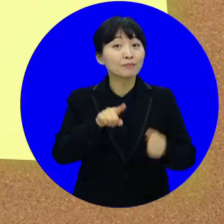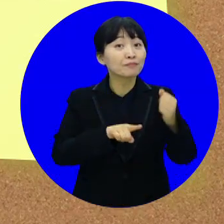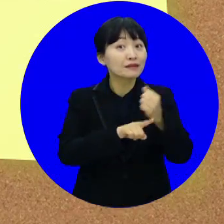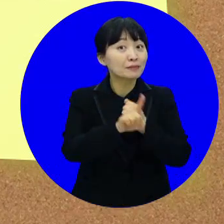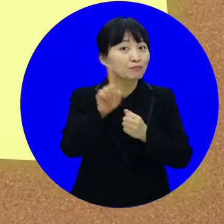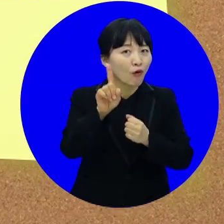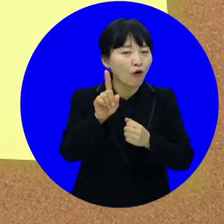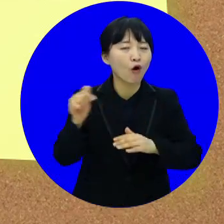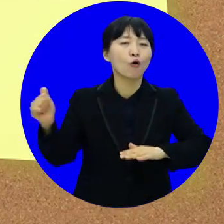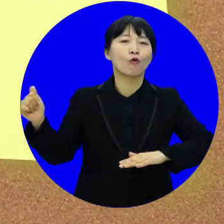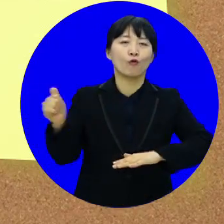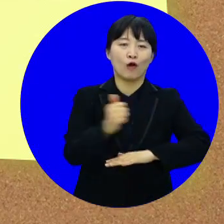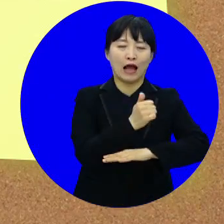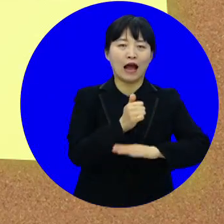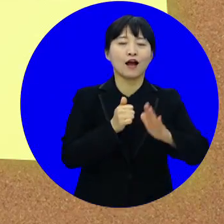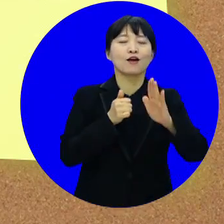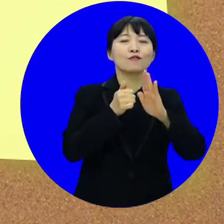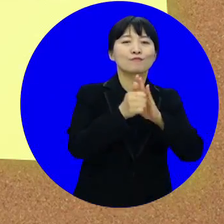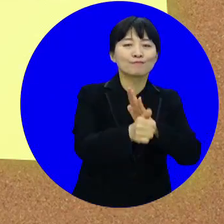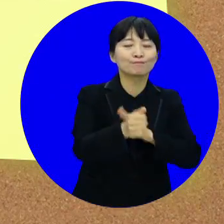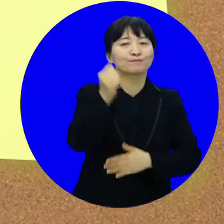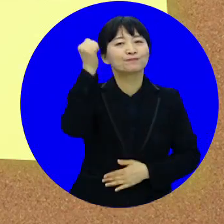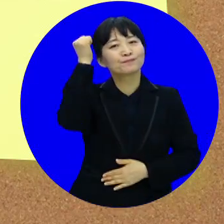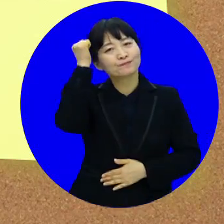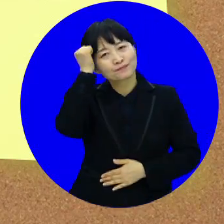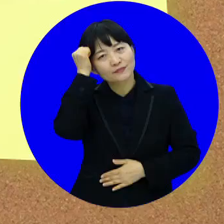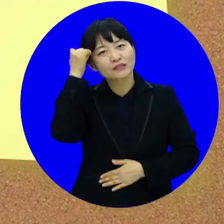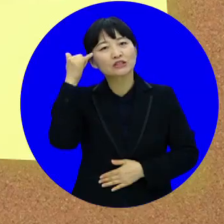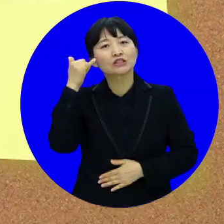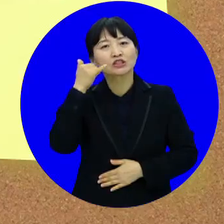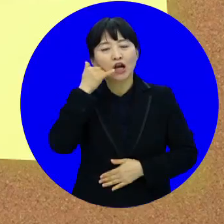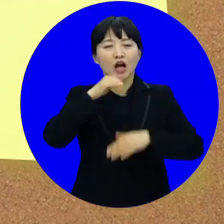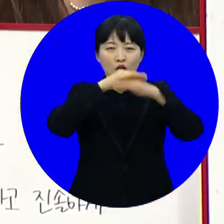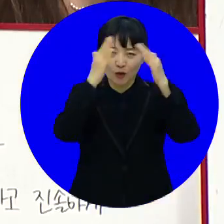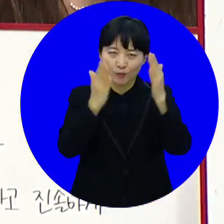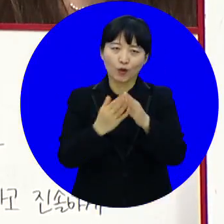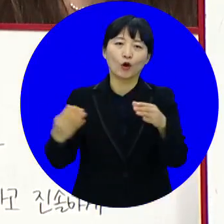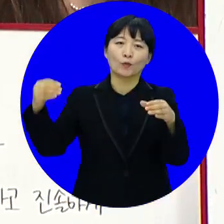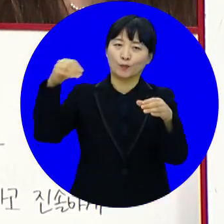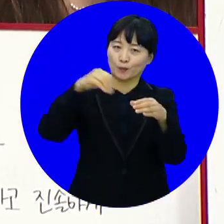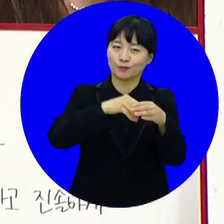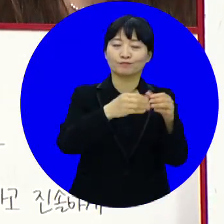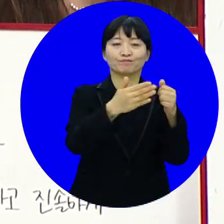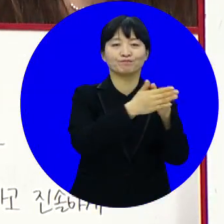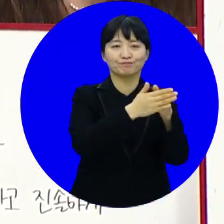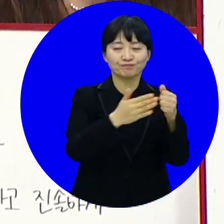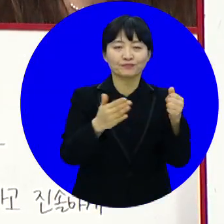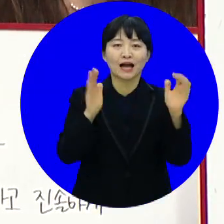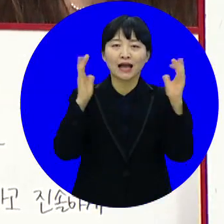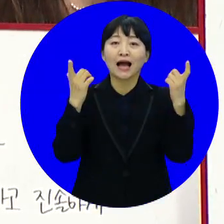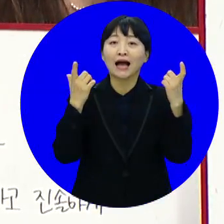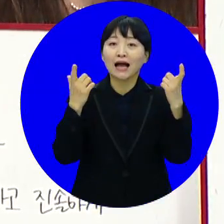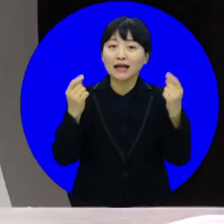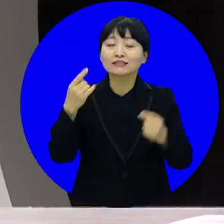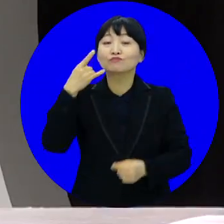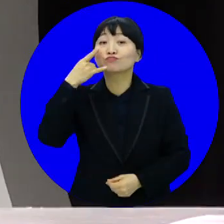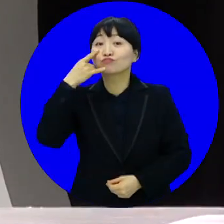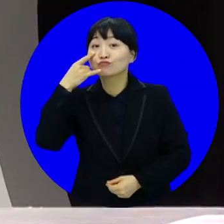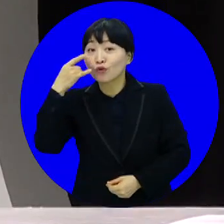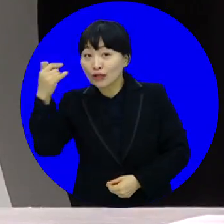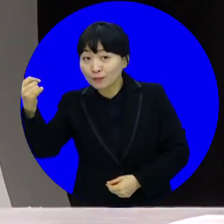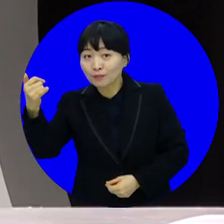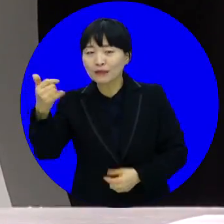왕래, 방문, 숙박, 또 전화통화 모든 것을 포함합니다. 따라서 아이와 함께 살게 된